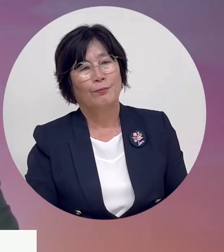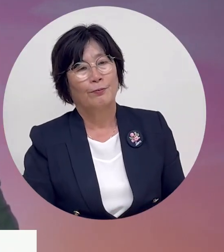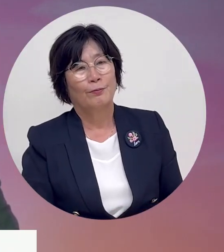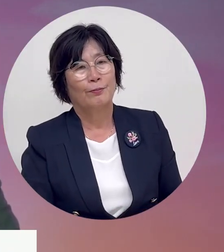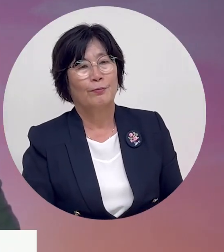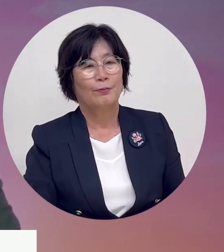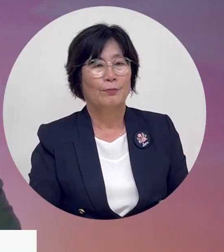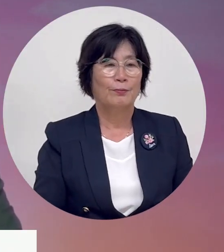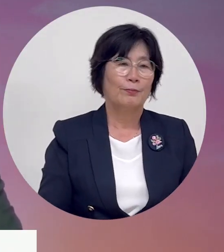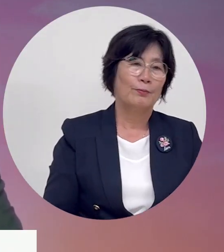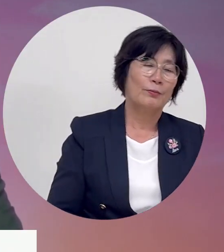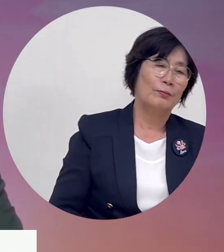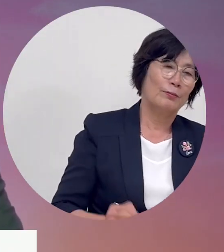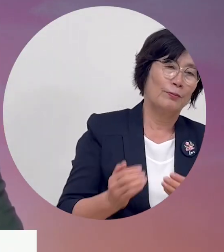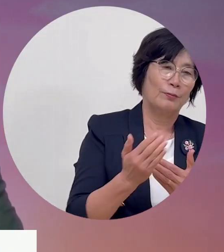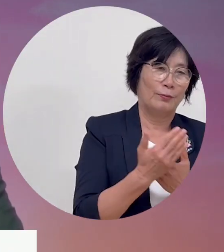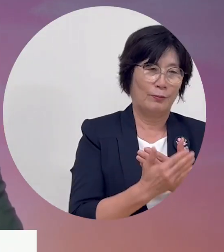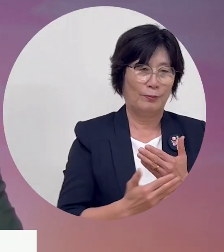오만